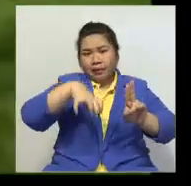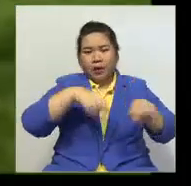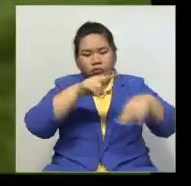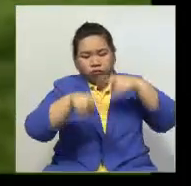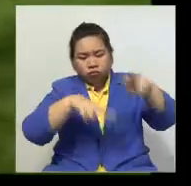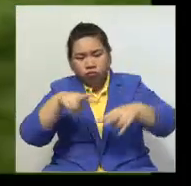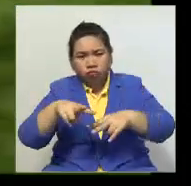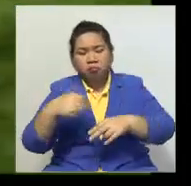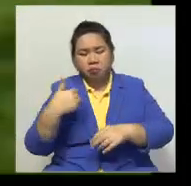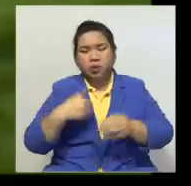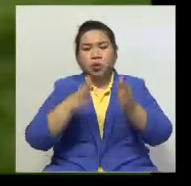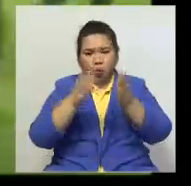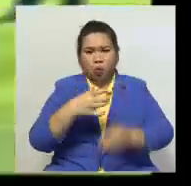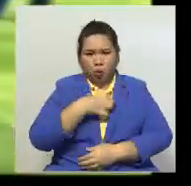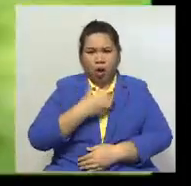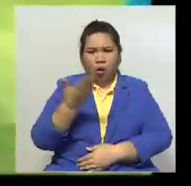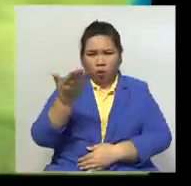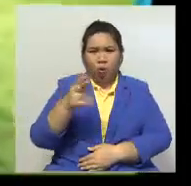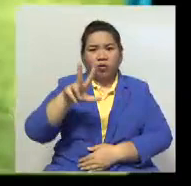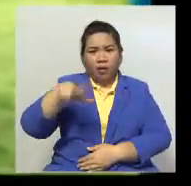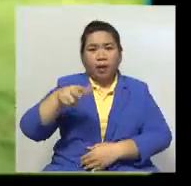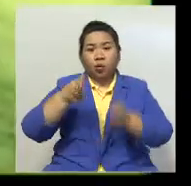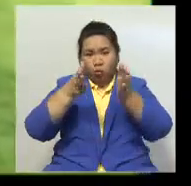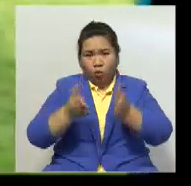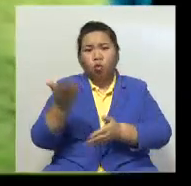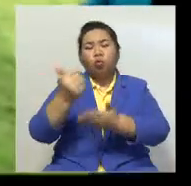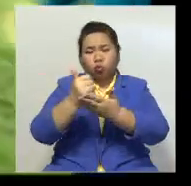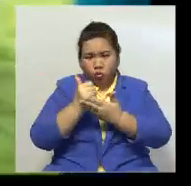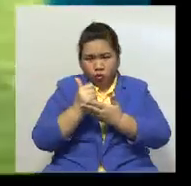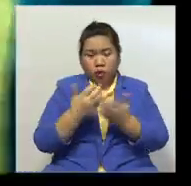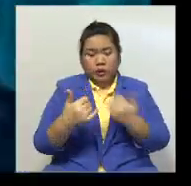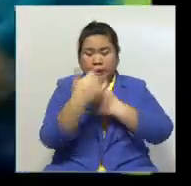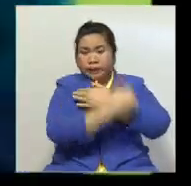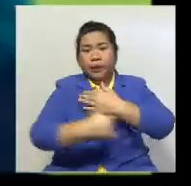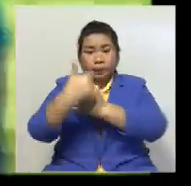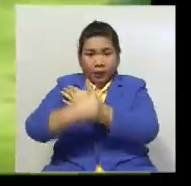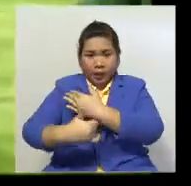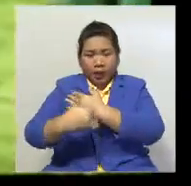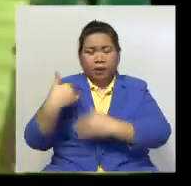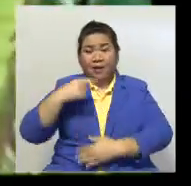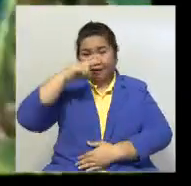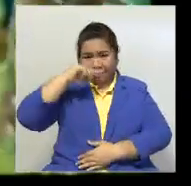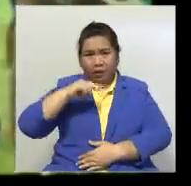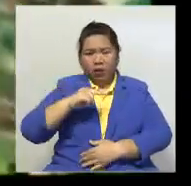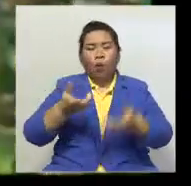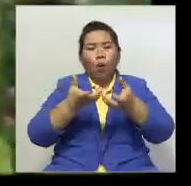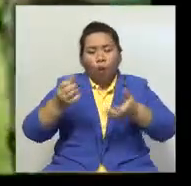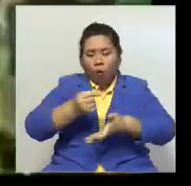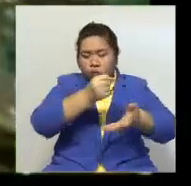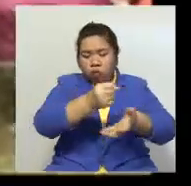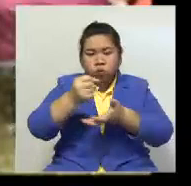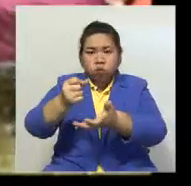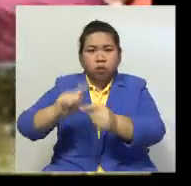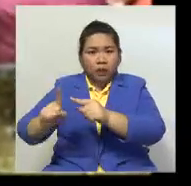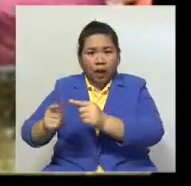ามีผู้ต้องการความช่วยเหลืออยู่ที่ 3,000 คนตอนนี้นานาชาติรวมถึงประเทศไทยเนี่ยนะคะกำลังเร่งจัดสิ่งของบรรเทาทุ